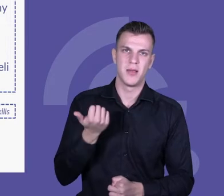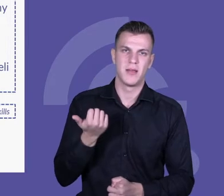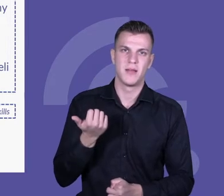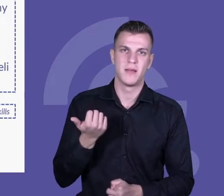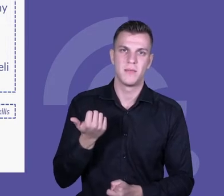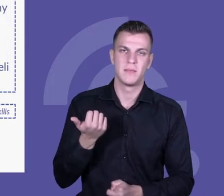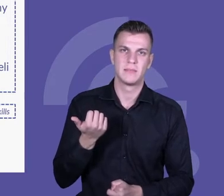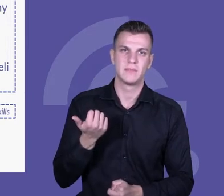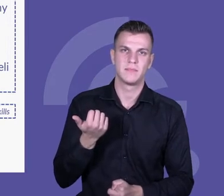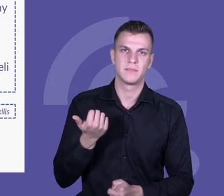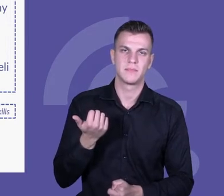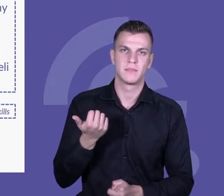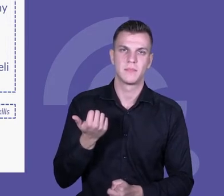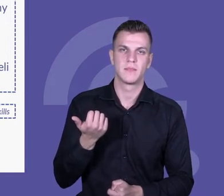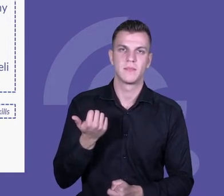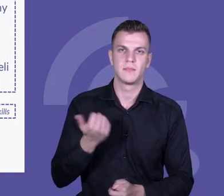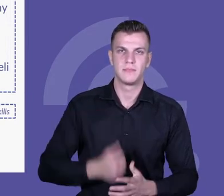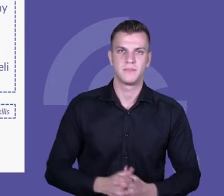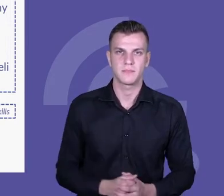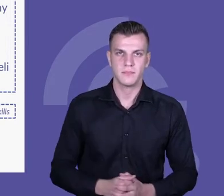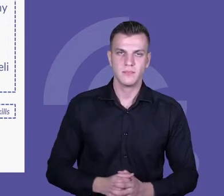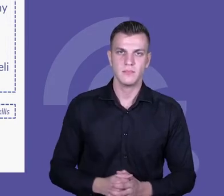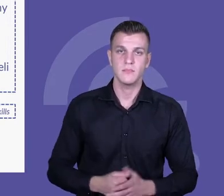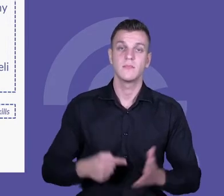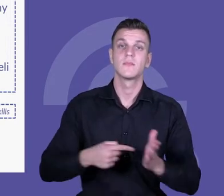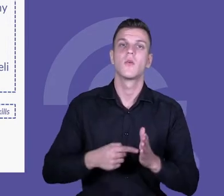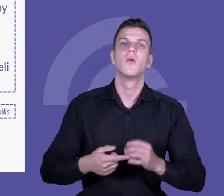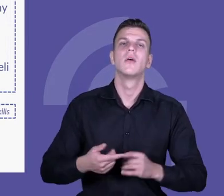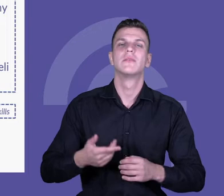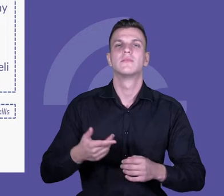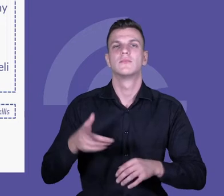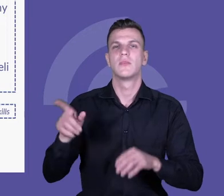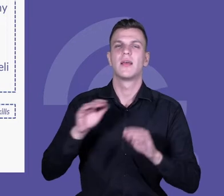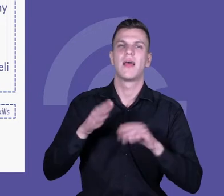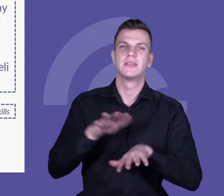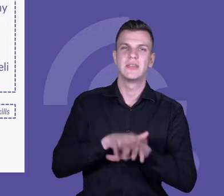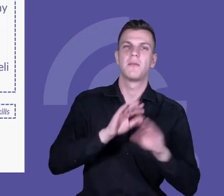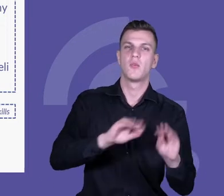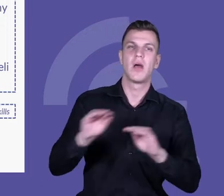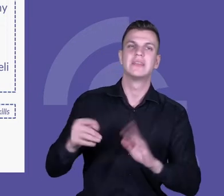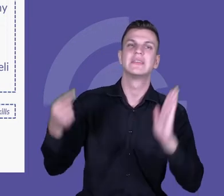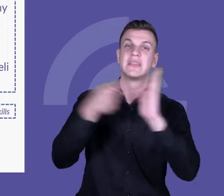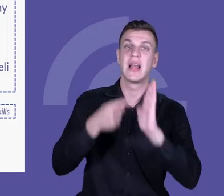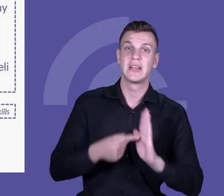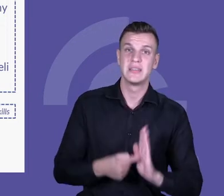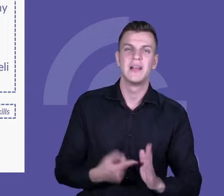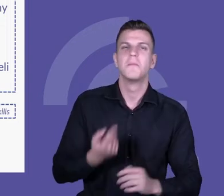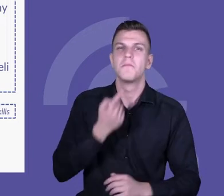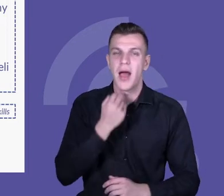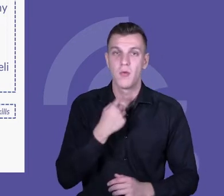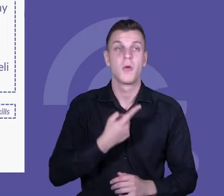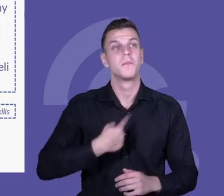systemie nie widać. I ten poziom celów ogólnych podstawy, on jest niewystarczający. I inspirując się też tymi opracowaniami